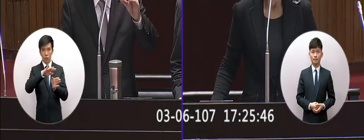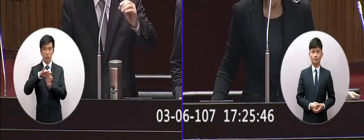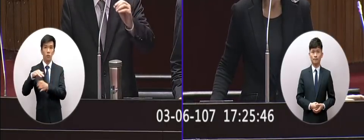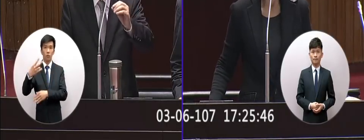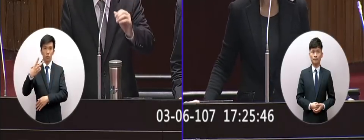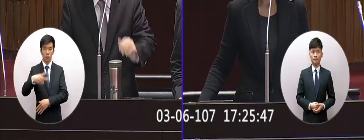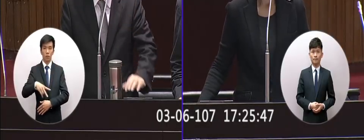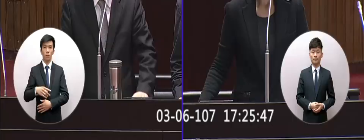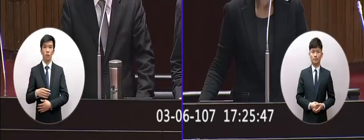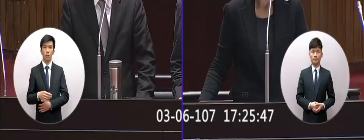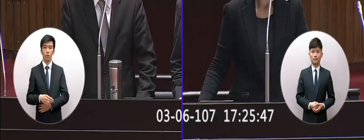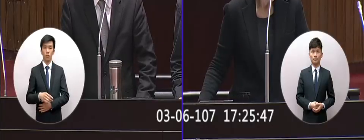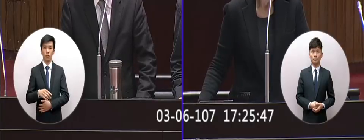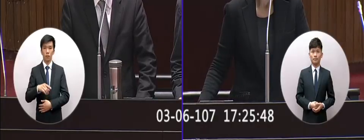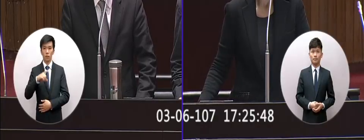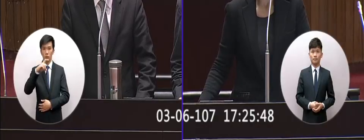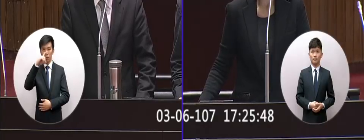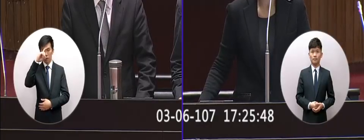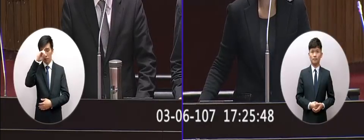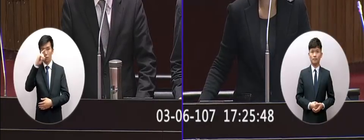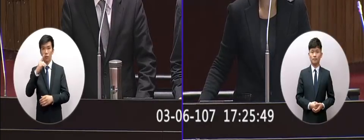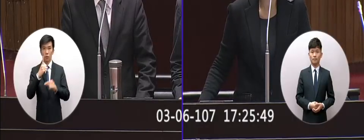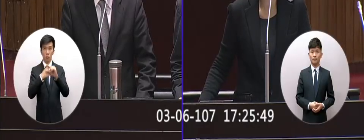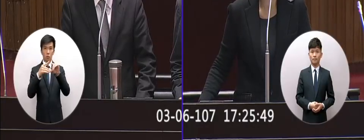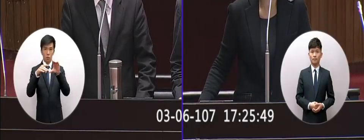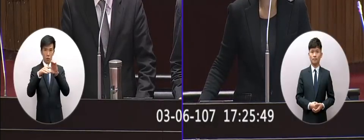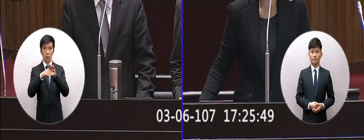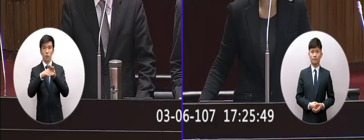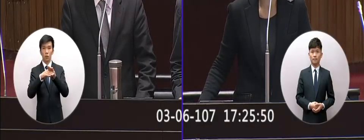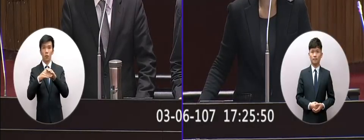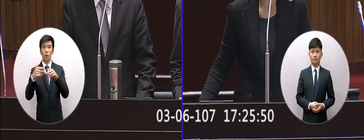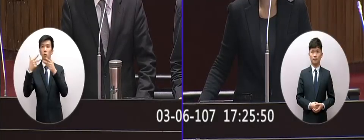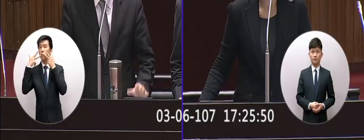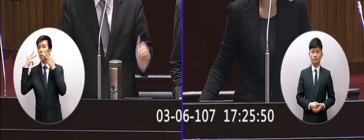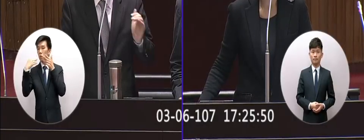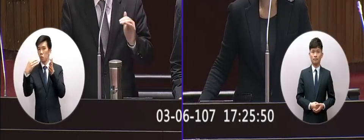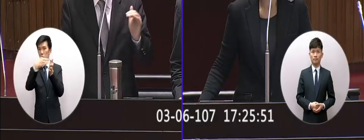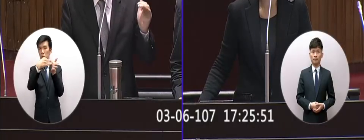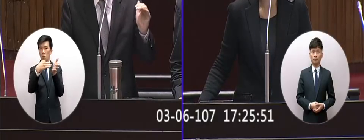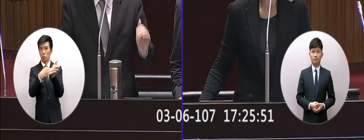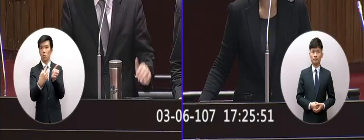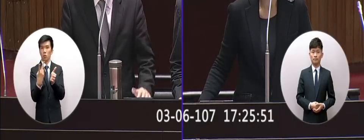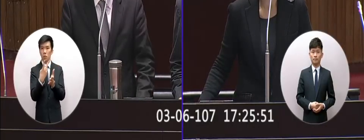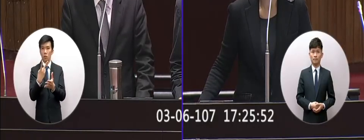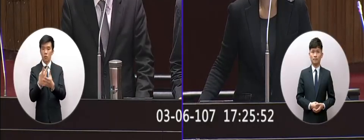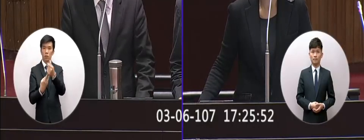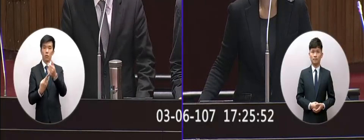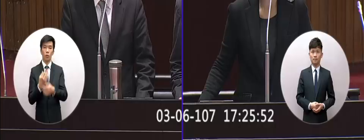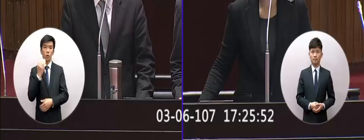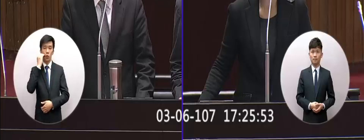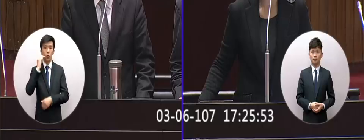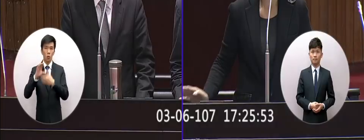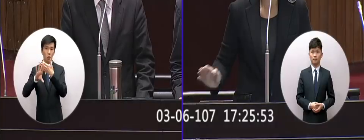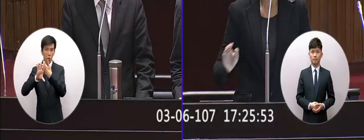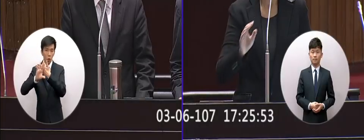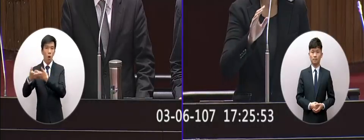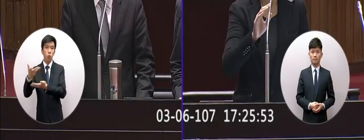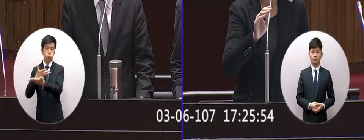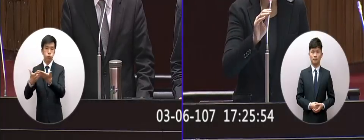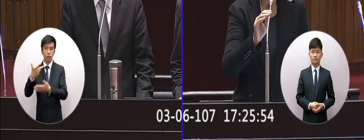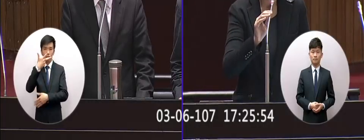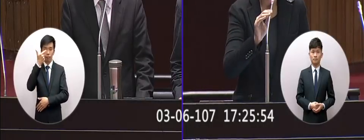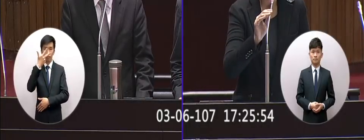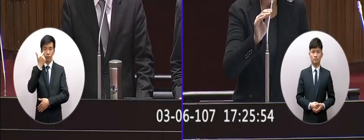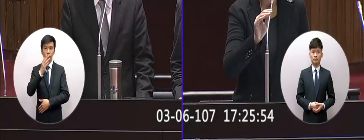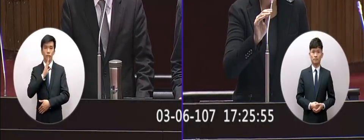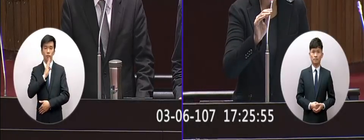以并列。中文呢、啊，这样在沟通上或者其他的用途上会比较方便。目